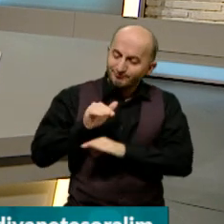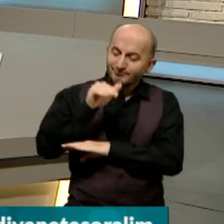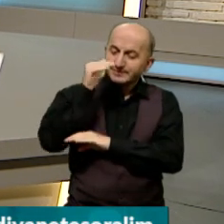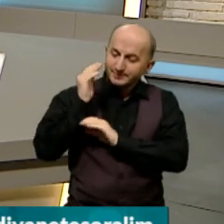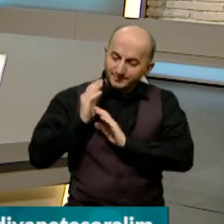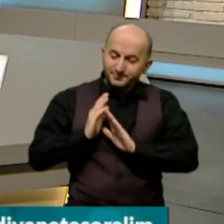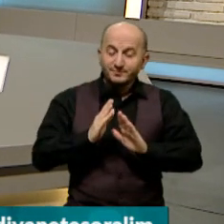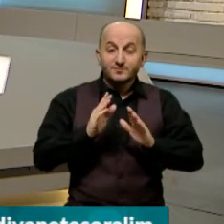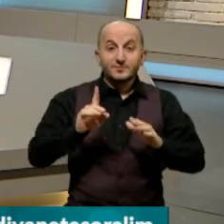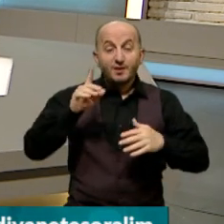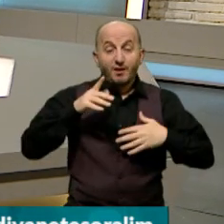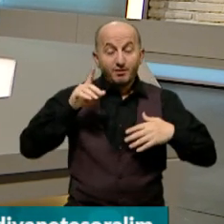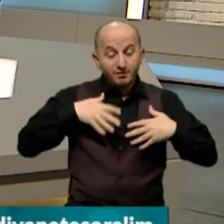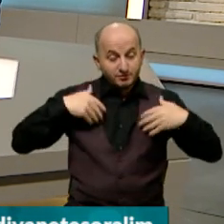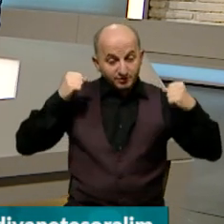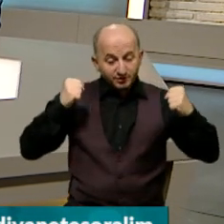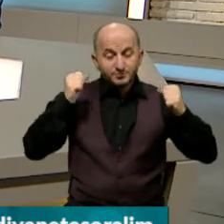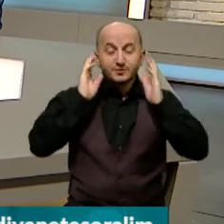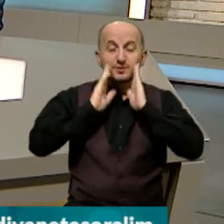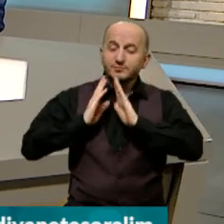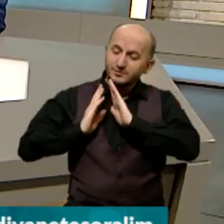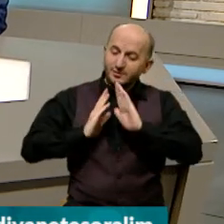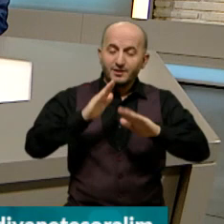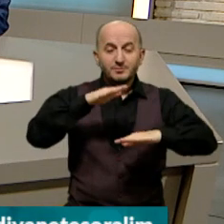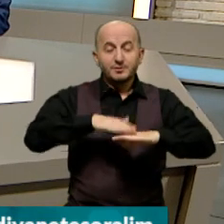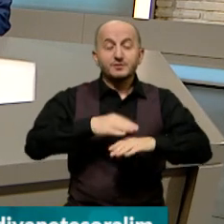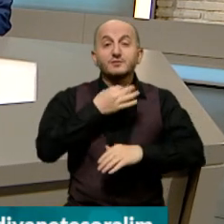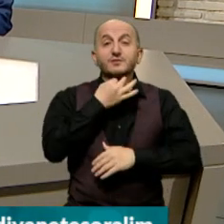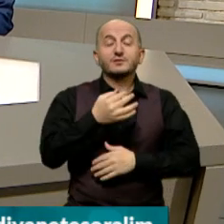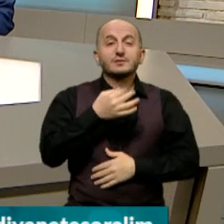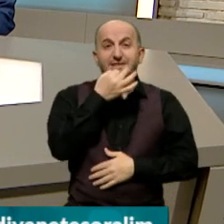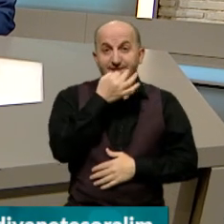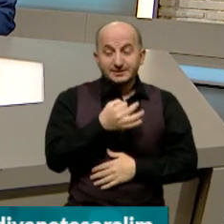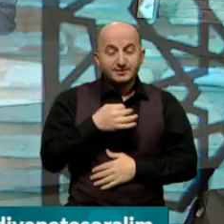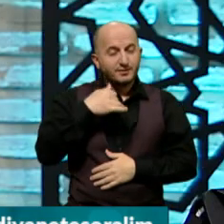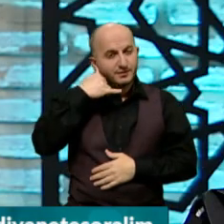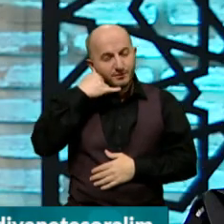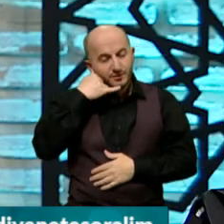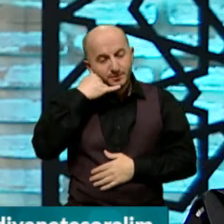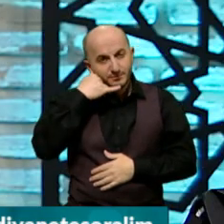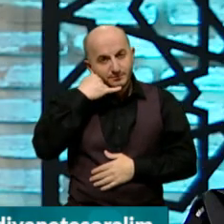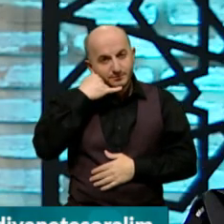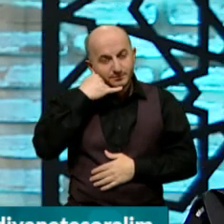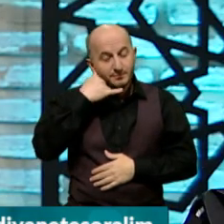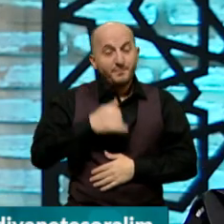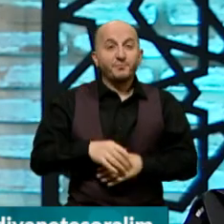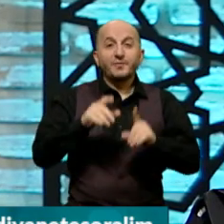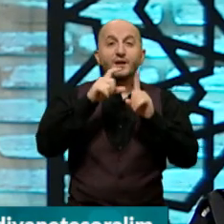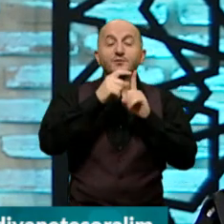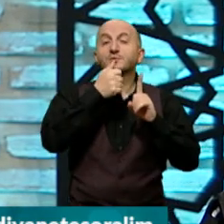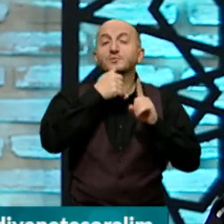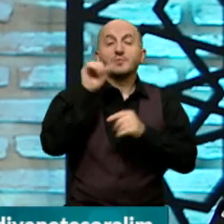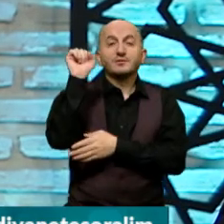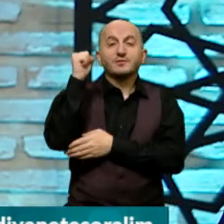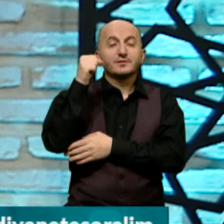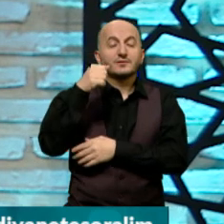Allah sağlığınızı, hamdinizi daim eylesin. Amin hocam inşallah. Teşekkür ederiz. Müsaadenizle telefonumuza bir alo diyelim efendim. Dursun Bey, Sivas'tan